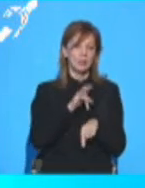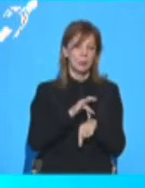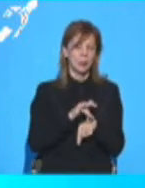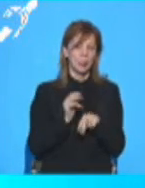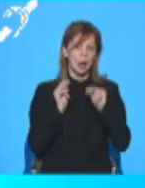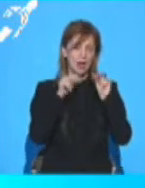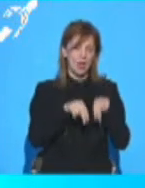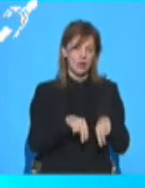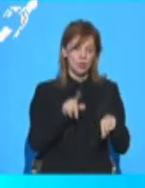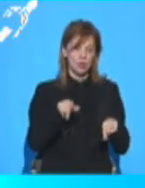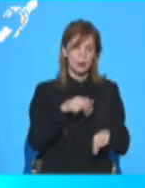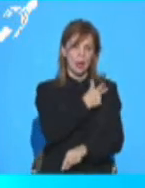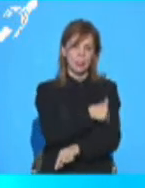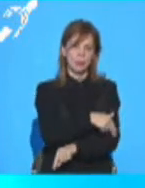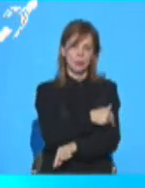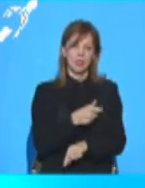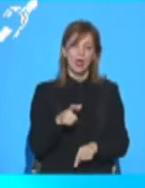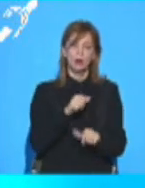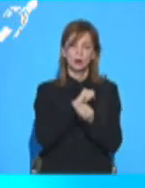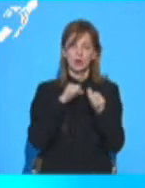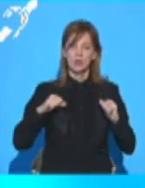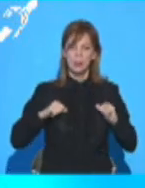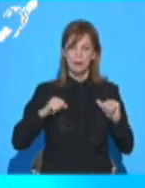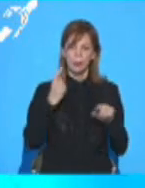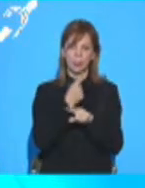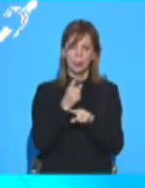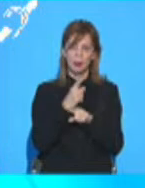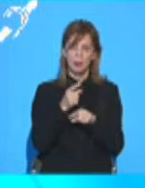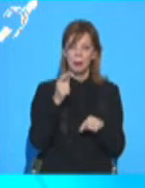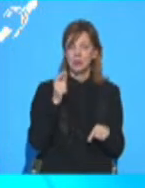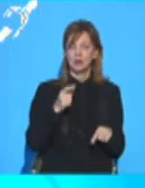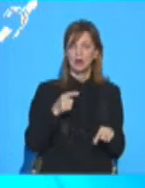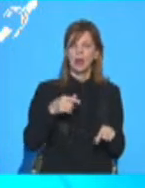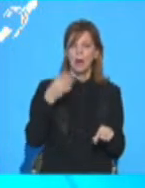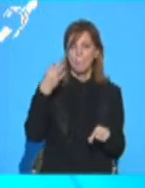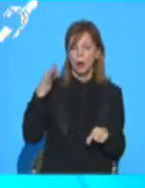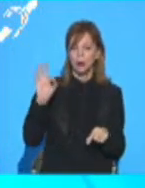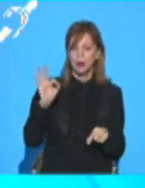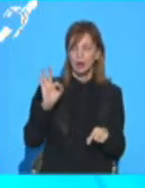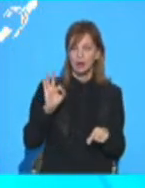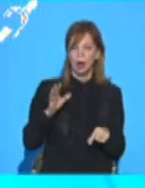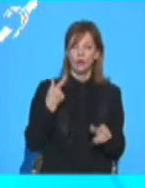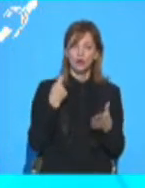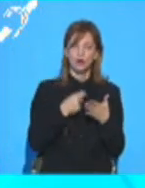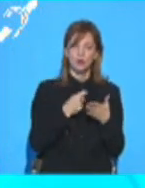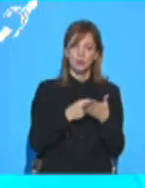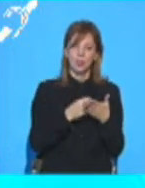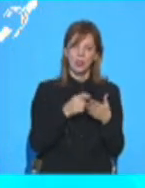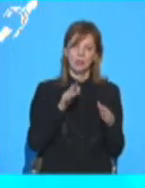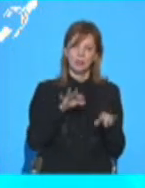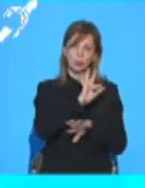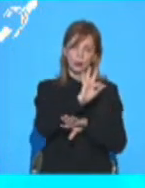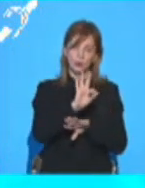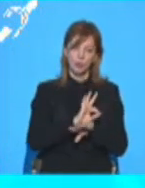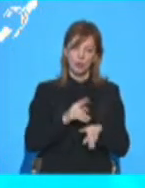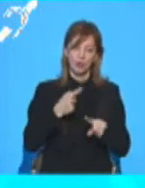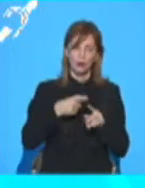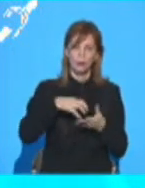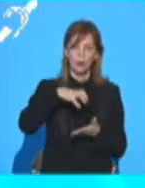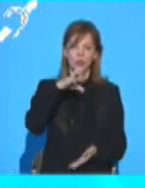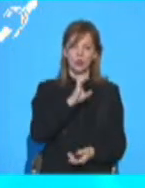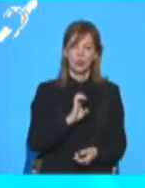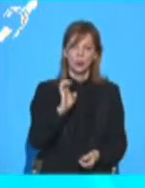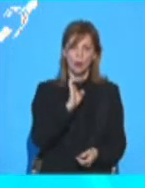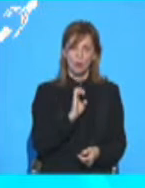medicală a ajuns în aceste zile la Spitalul Județean din Drobeta, Turnu Severin. Echipamentele de ultimă generație au fost achiziționate în cadrul unui proiect cu